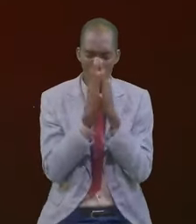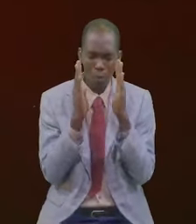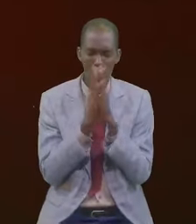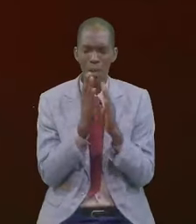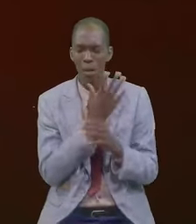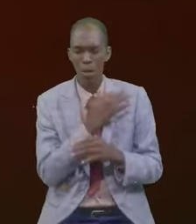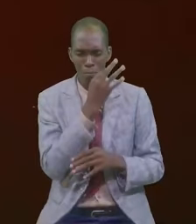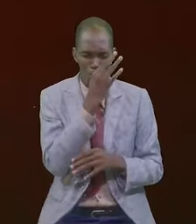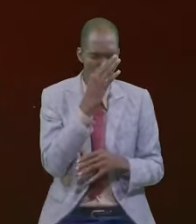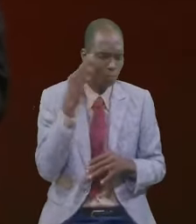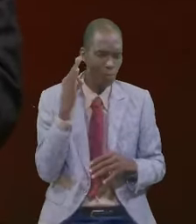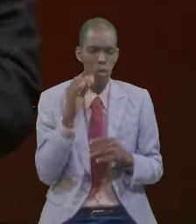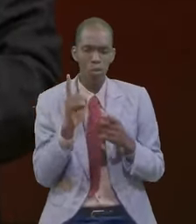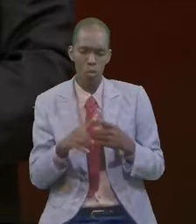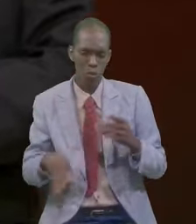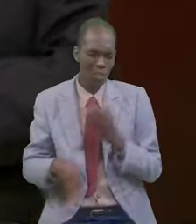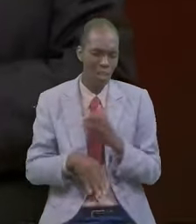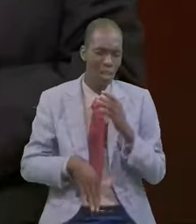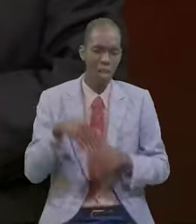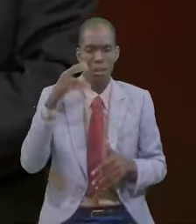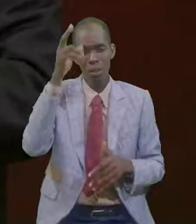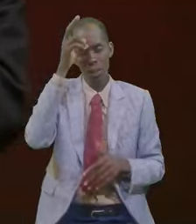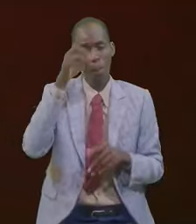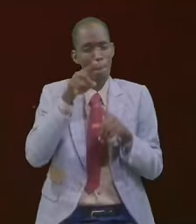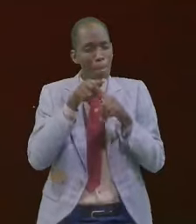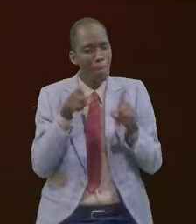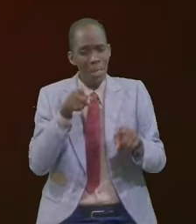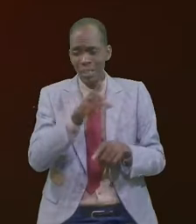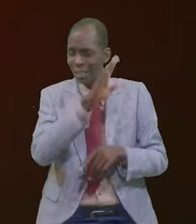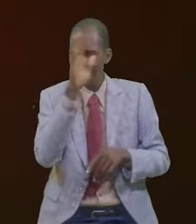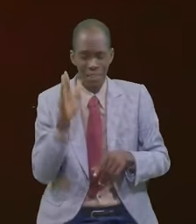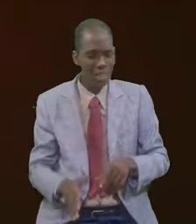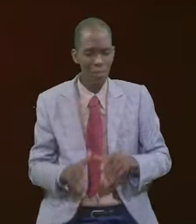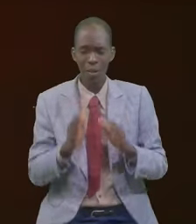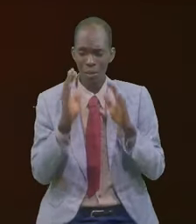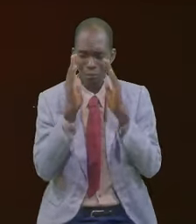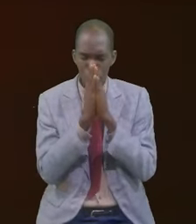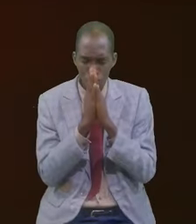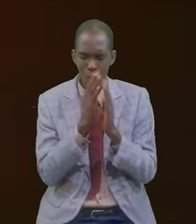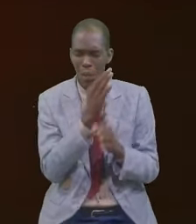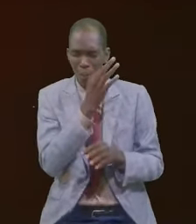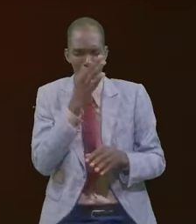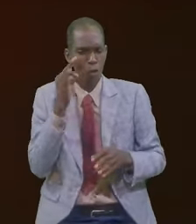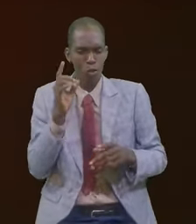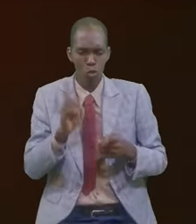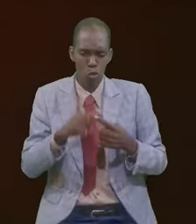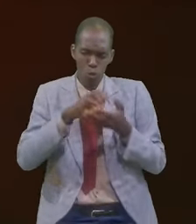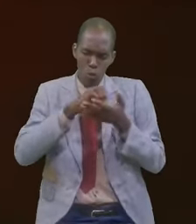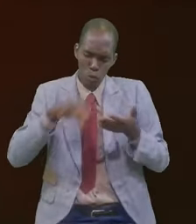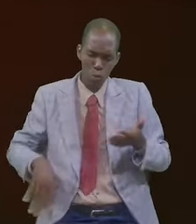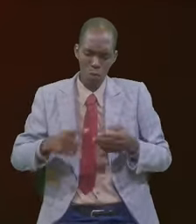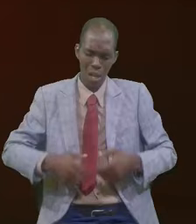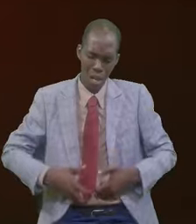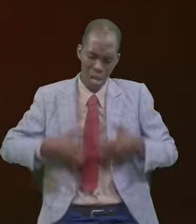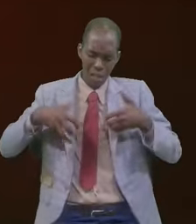jeûnent, ils prient pour chasser les démons. Ils ne jeûnent pas et prient pour